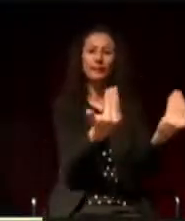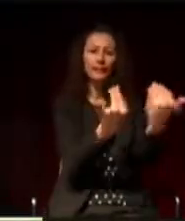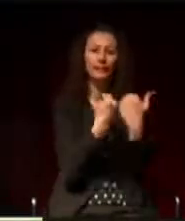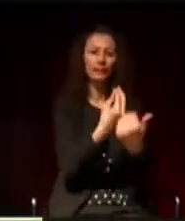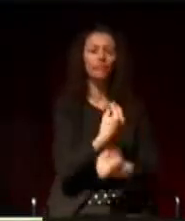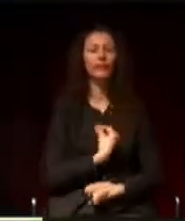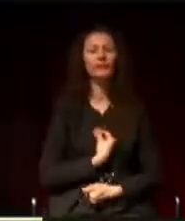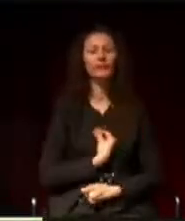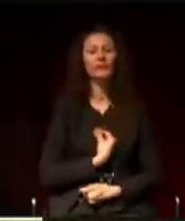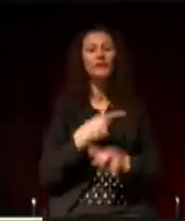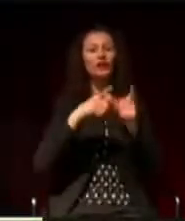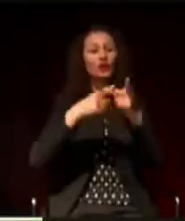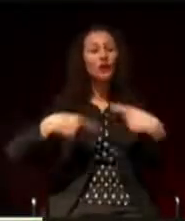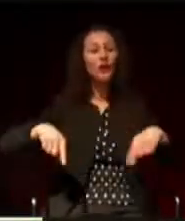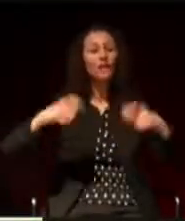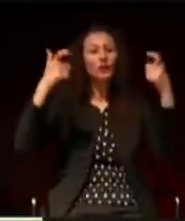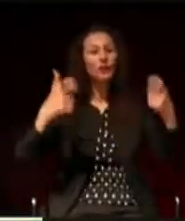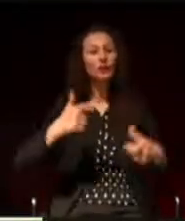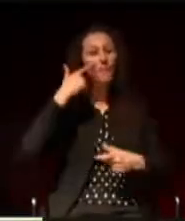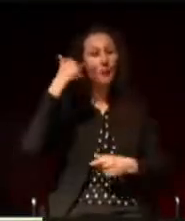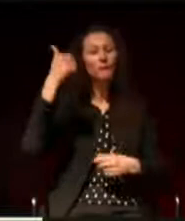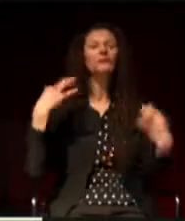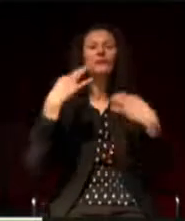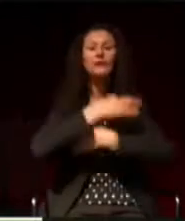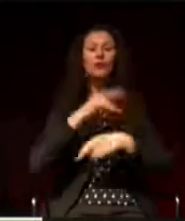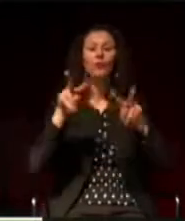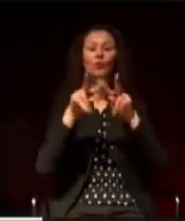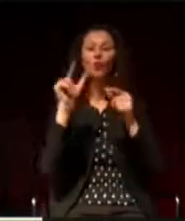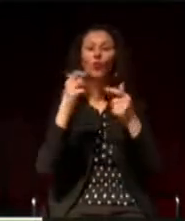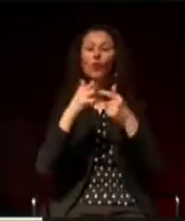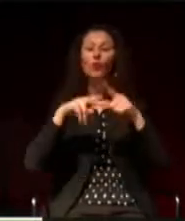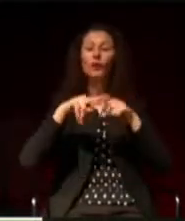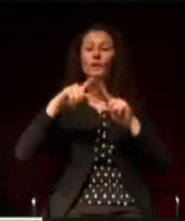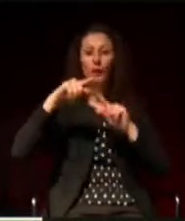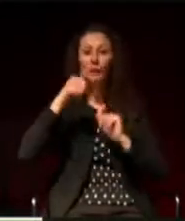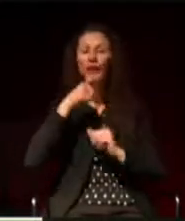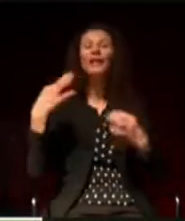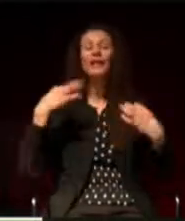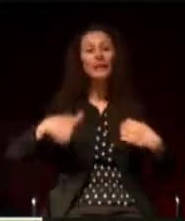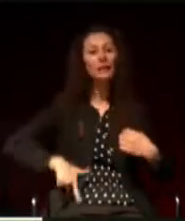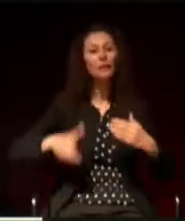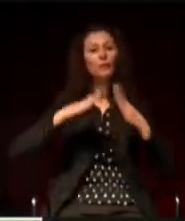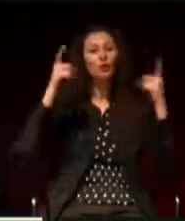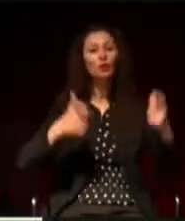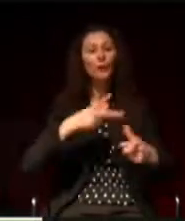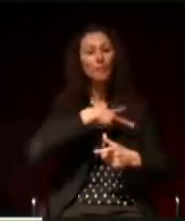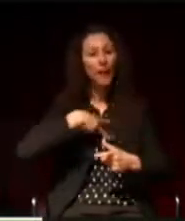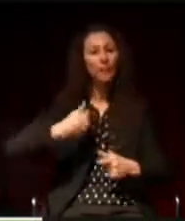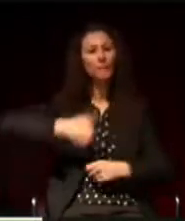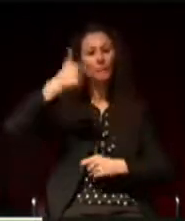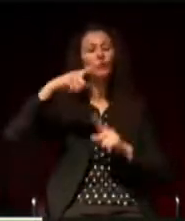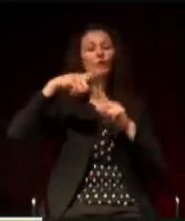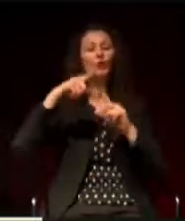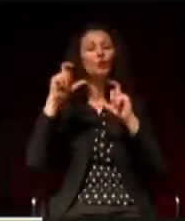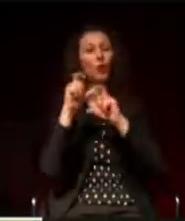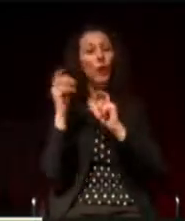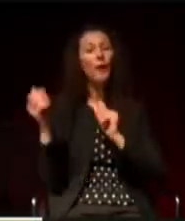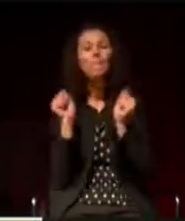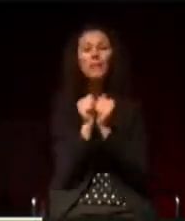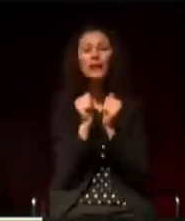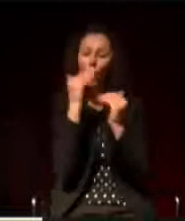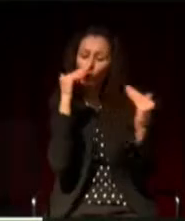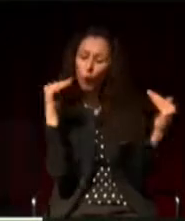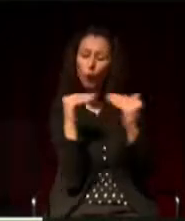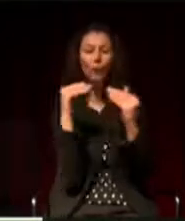destek verdiniz. Çevre ve Şehircilik Bakanımız Sayın Murat Kurum ve İzmir Büyükşehir Belediye Başkanımız Sayın Tunç Soyer'e birlikte